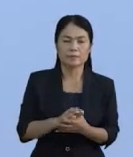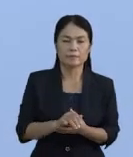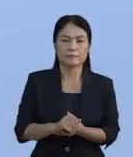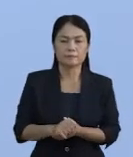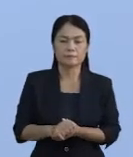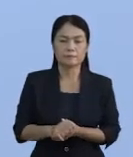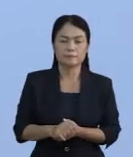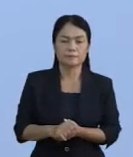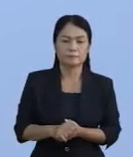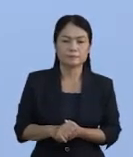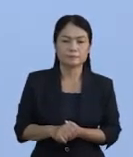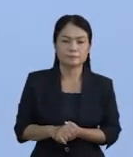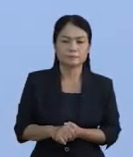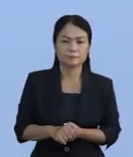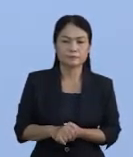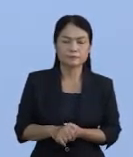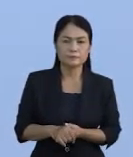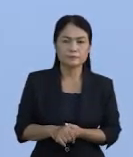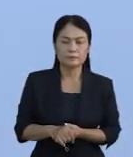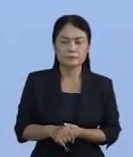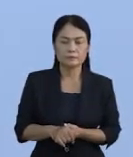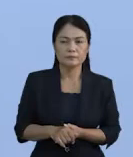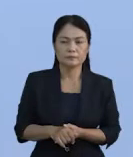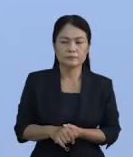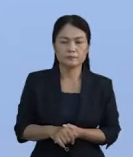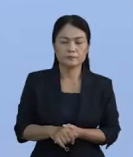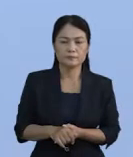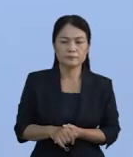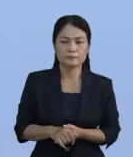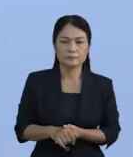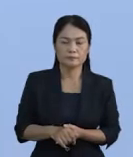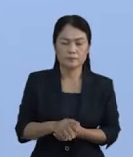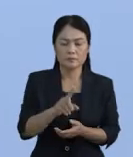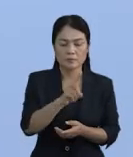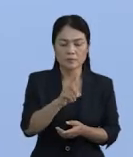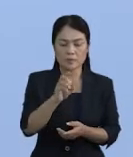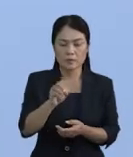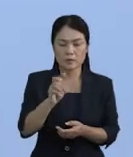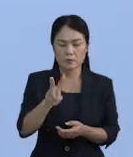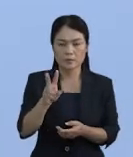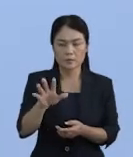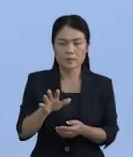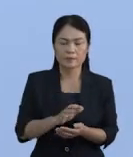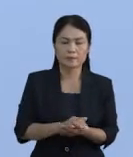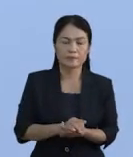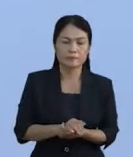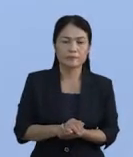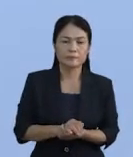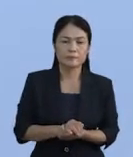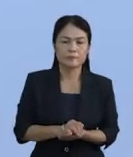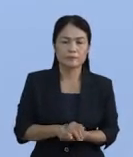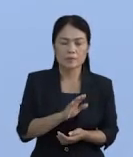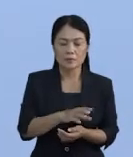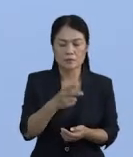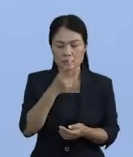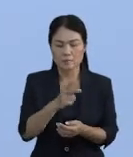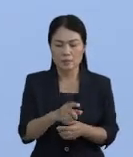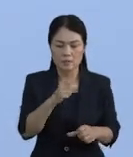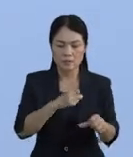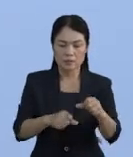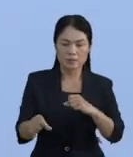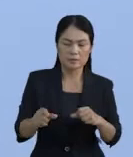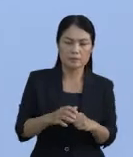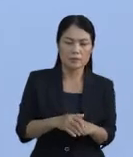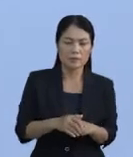thấy phám con nế và miền lệ một thấy phám một bọn một thấy phám và một bọn phải phám là con mơ một to và